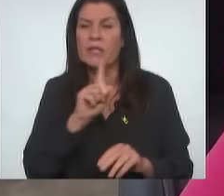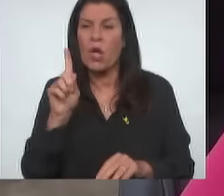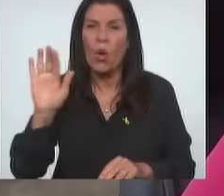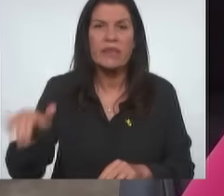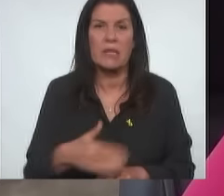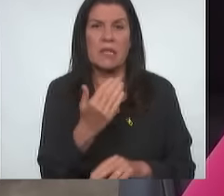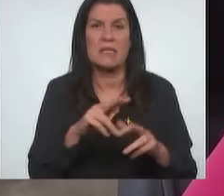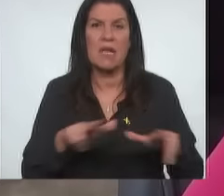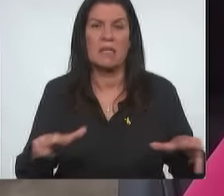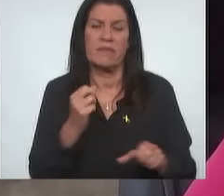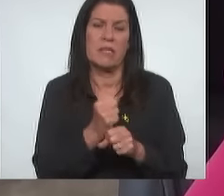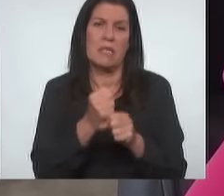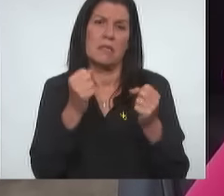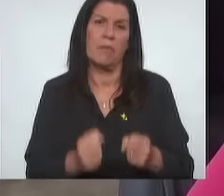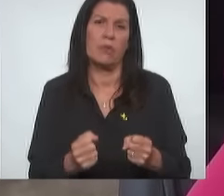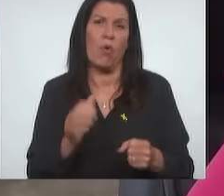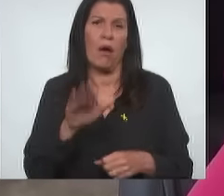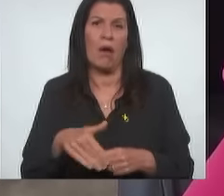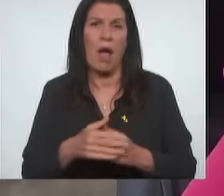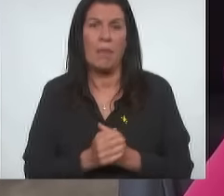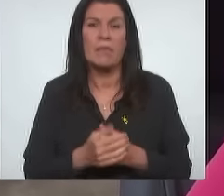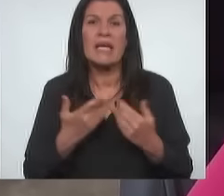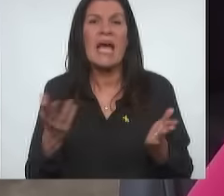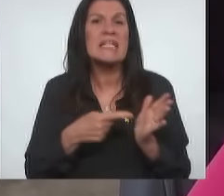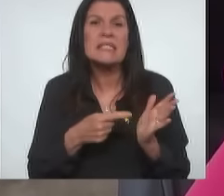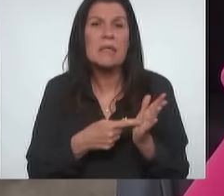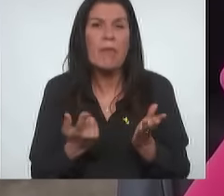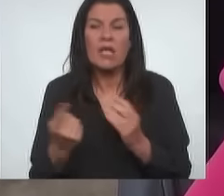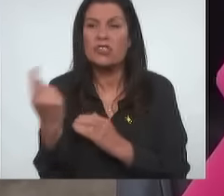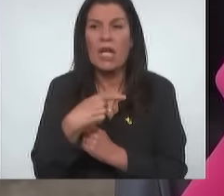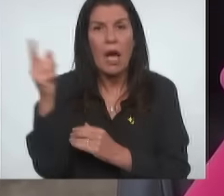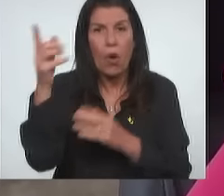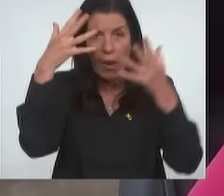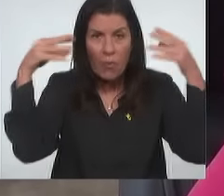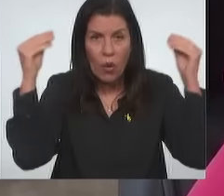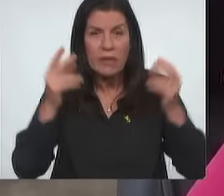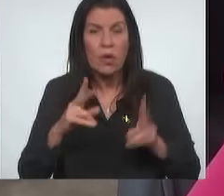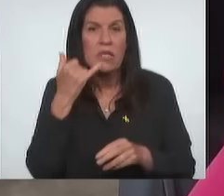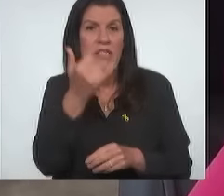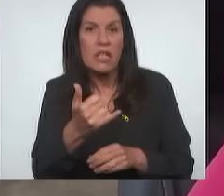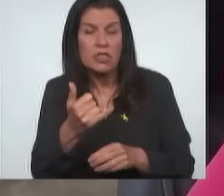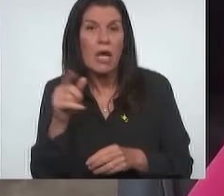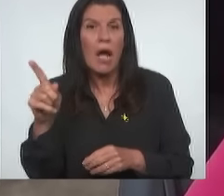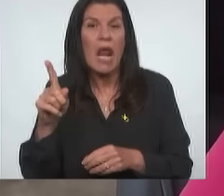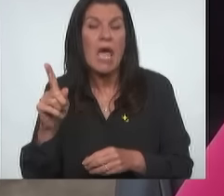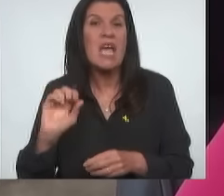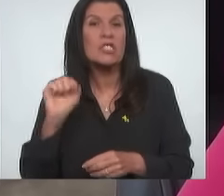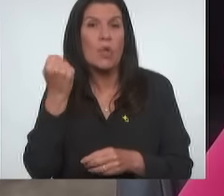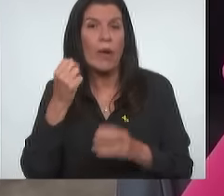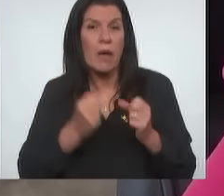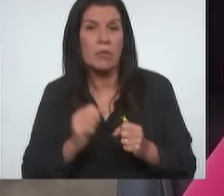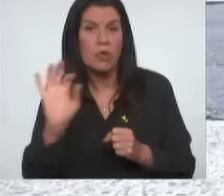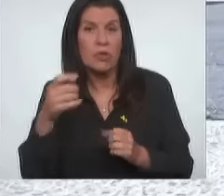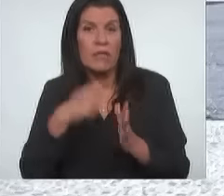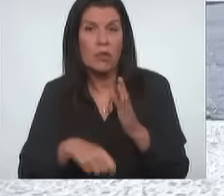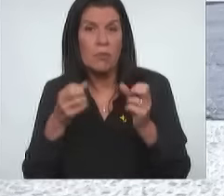אין שום סיבה שלקוח בהולנד יכול להתקשר לסוכן הביטוח שלו ולרכוש ביטוח בגרמניה,